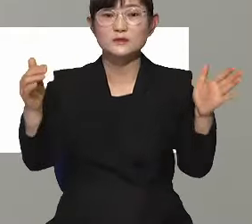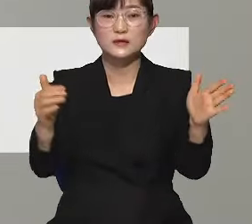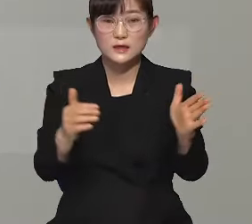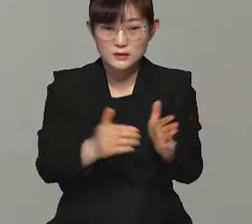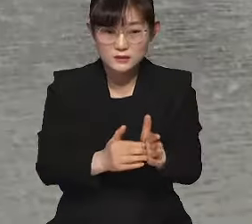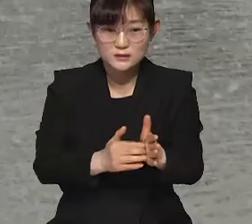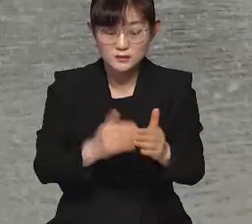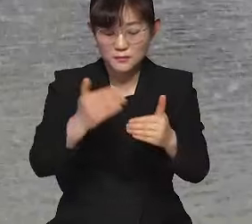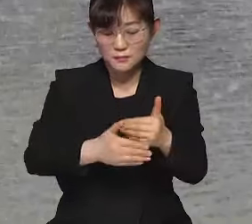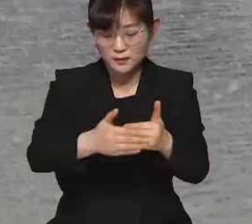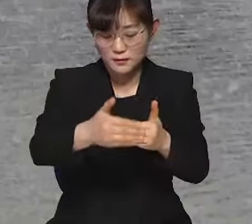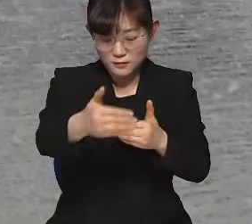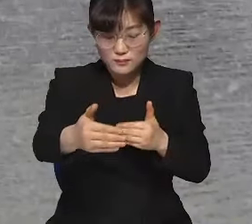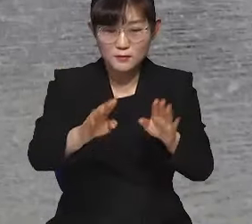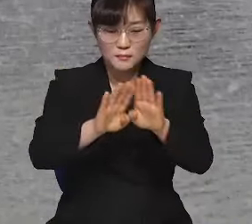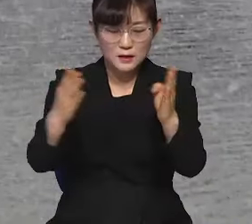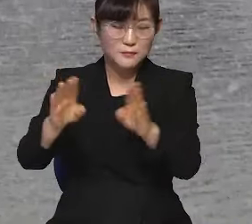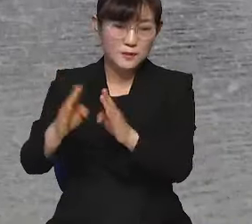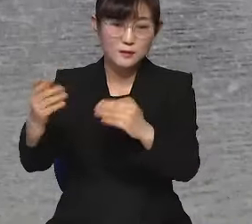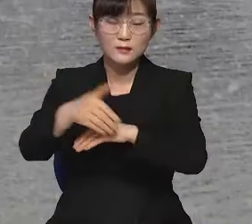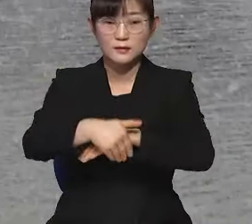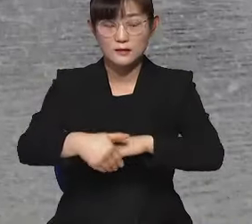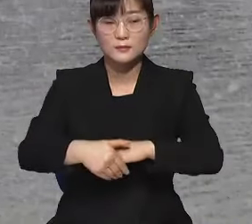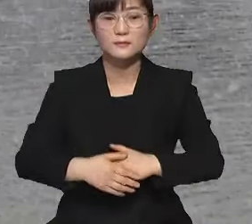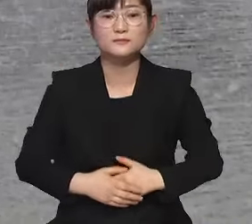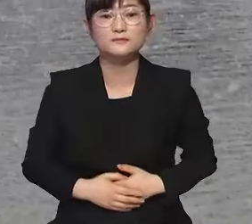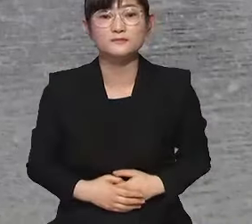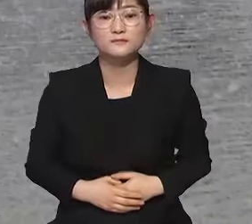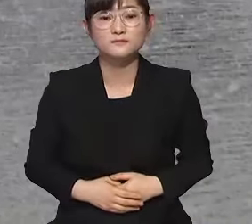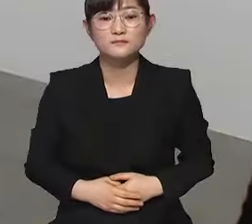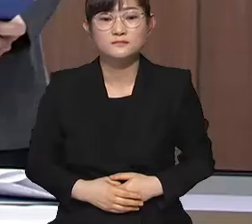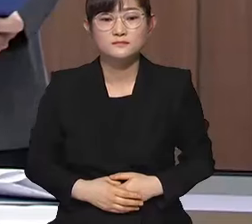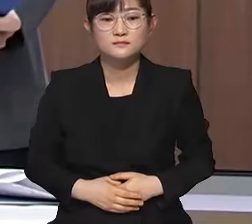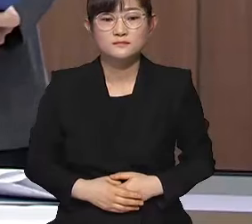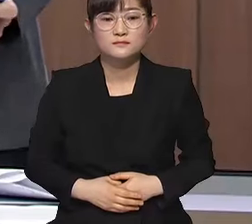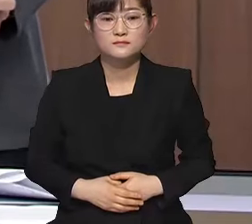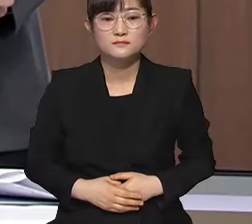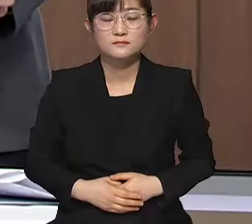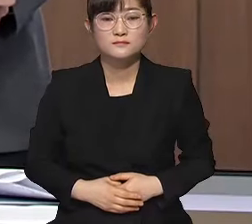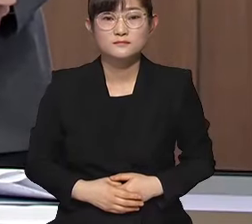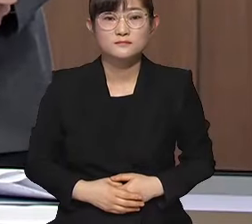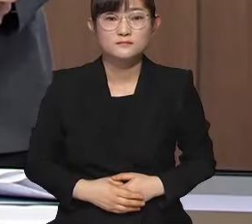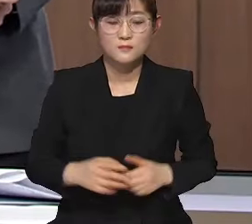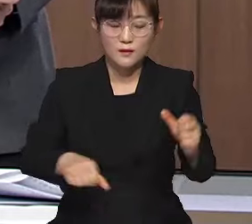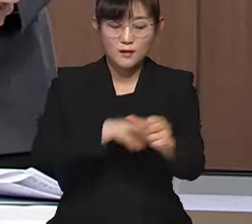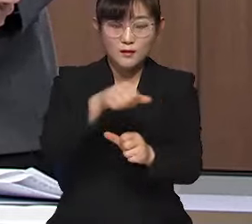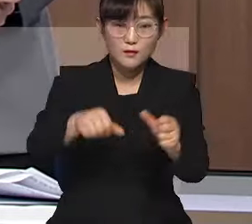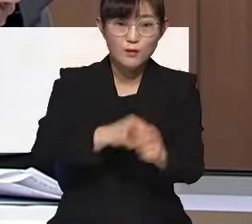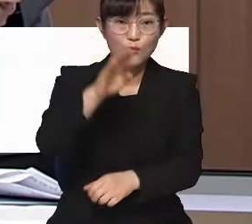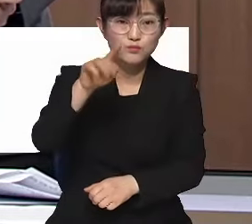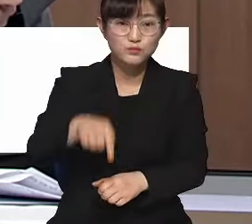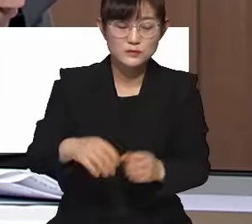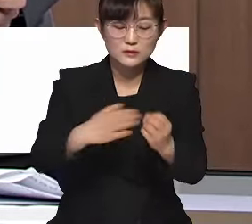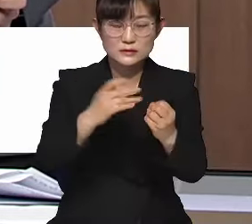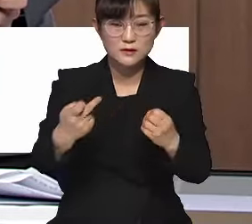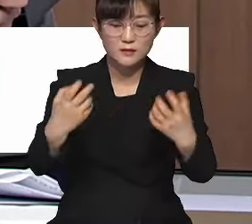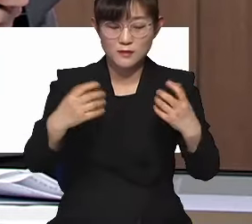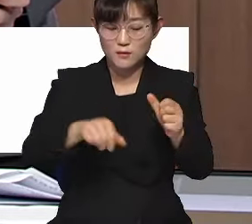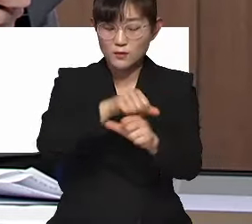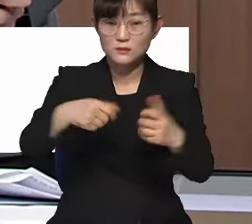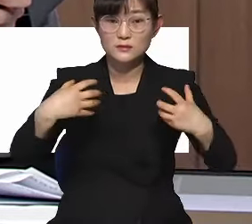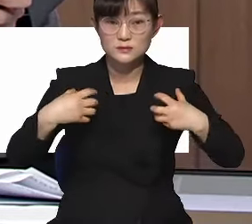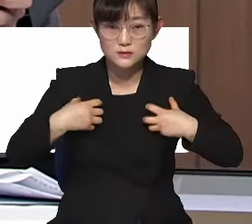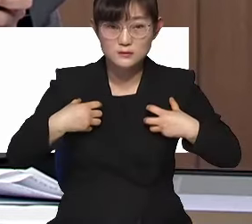부분에 걸쳐 순차적으로 개최됩니다. 환경부 영산강유역환경청이